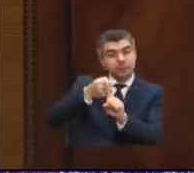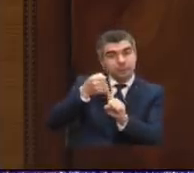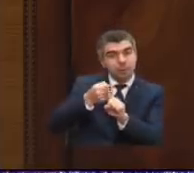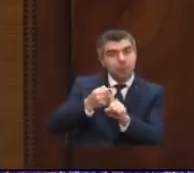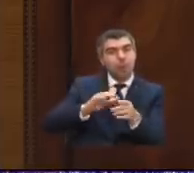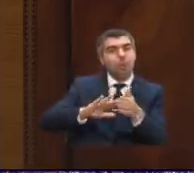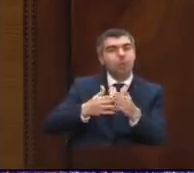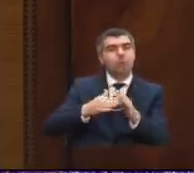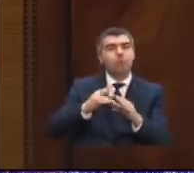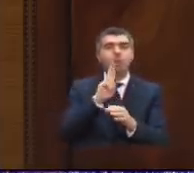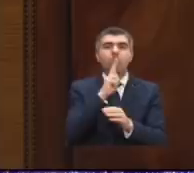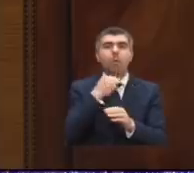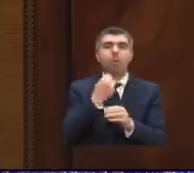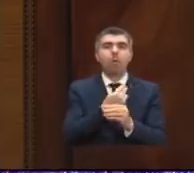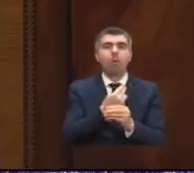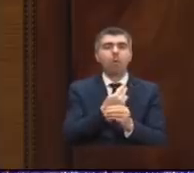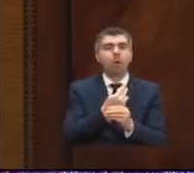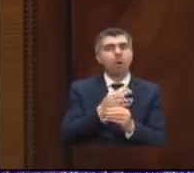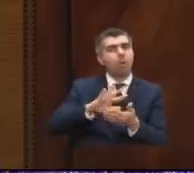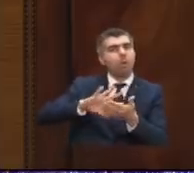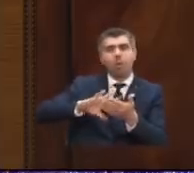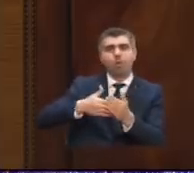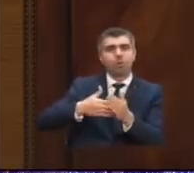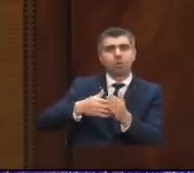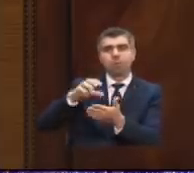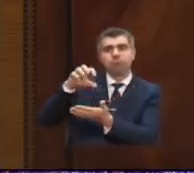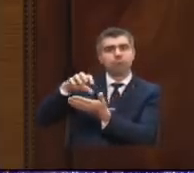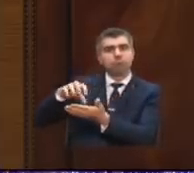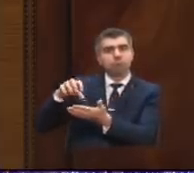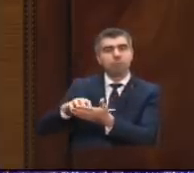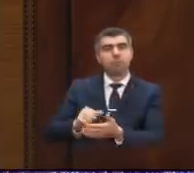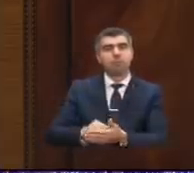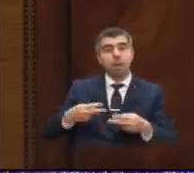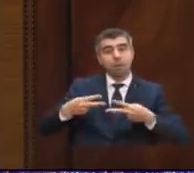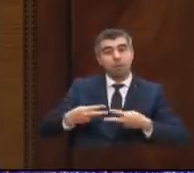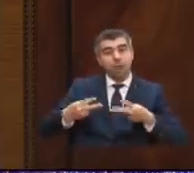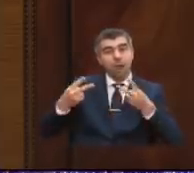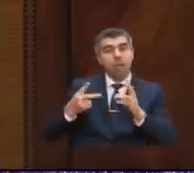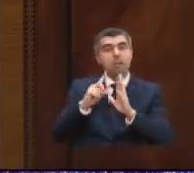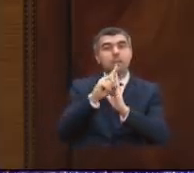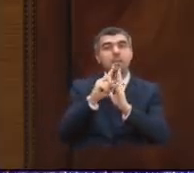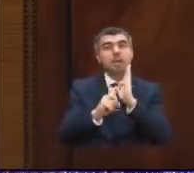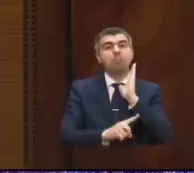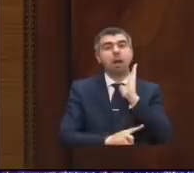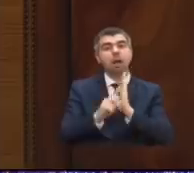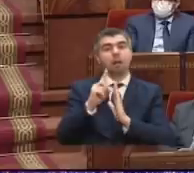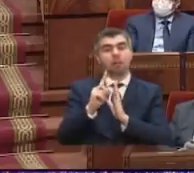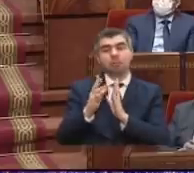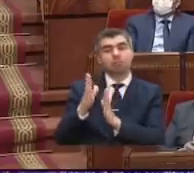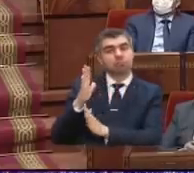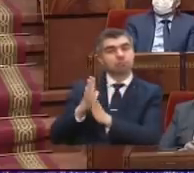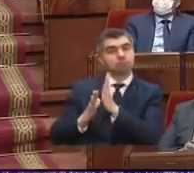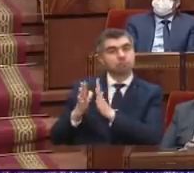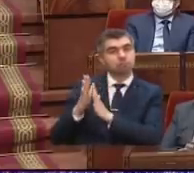التكلفه، هذه التكلفه غادي تنقص وكتزاد. يعني انا كنوجه كيفاش العلاج يكون ديال الوضعيه الاقتصاديه. العلاج